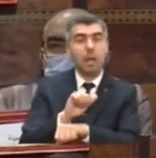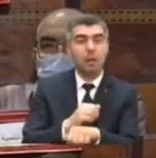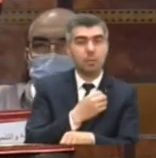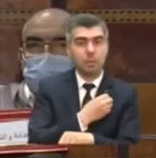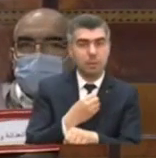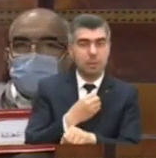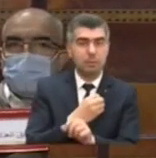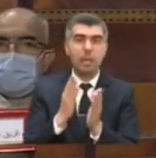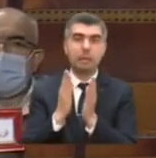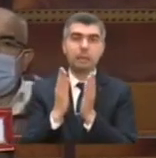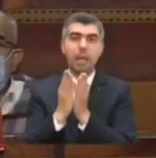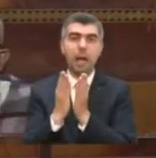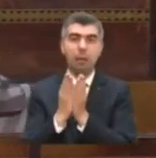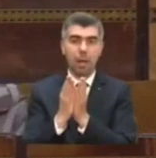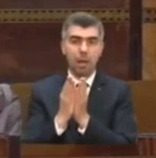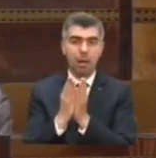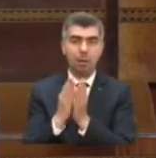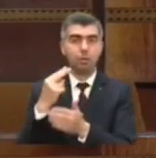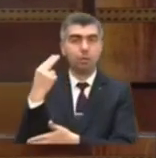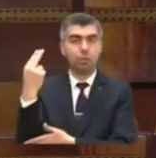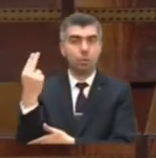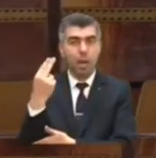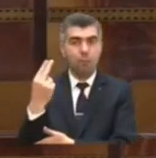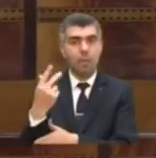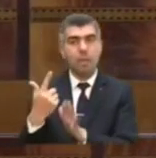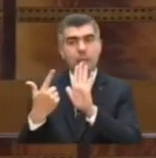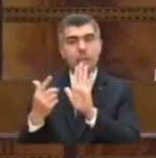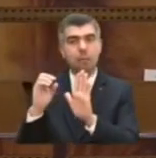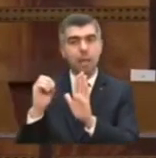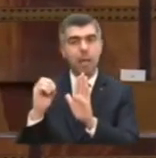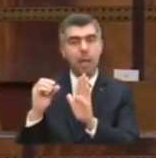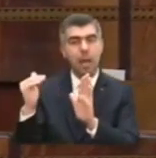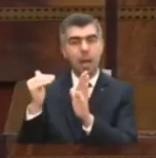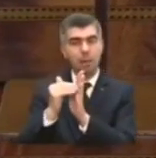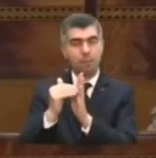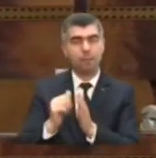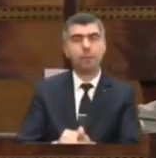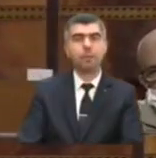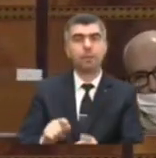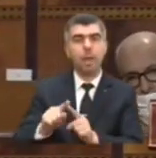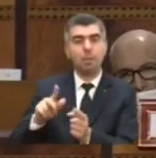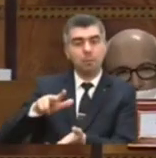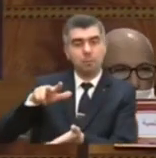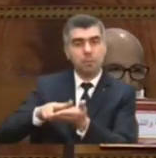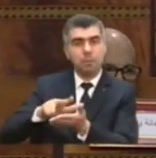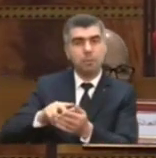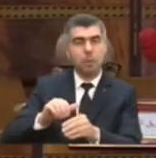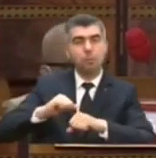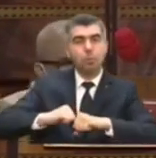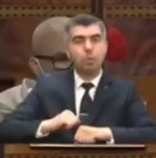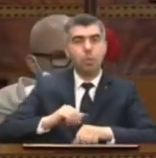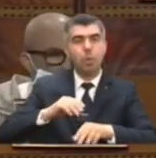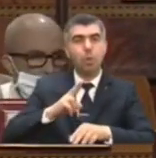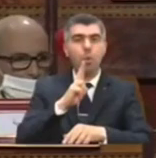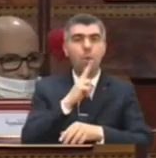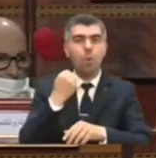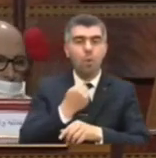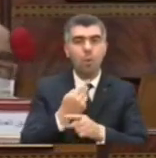للطلبة كما ذكرتم حوالي 70 ألف، وايضا المصادقة في المجلس الحكومي على